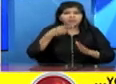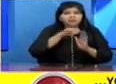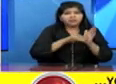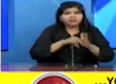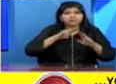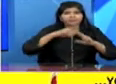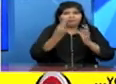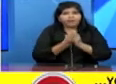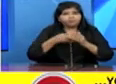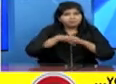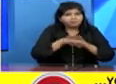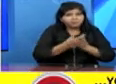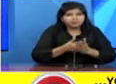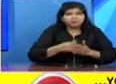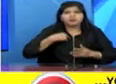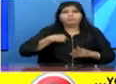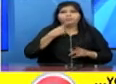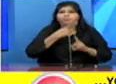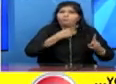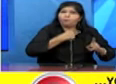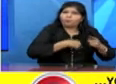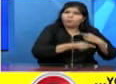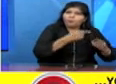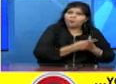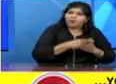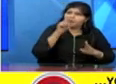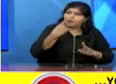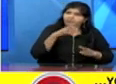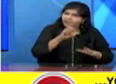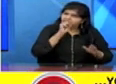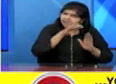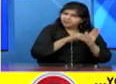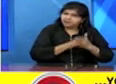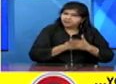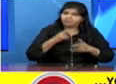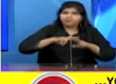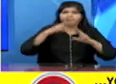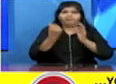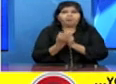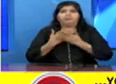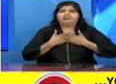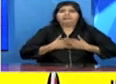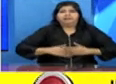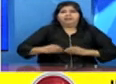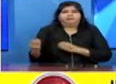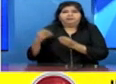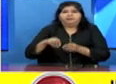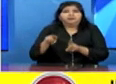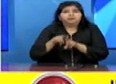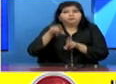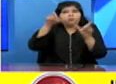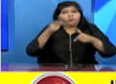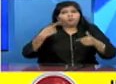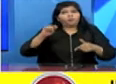परिवार इस बीमारी में फंसा था, लेकिन आपने नियमों का पालन करके अपने परिवार को बचाया। सब लोग अगर नियमों का पालन